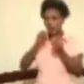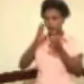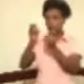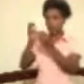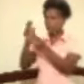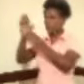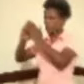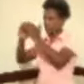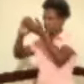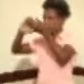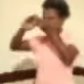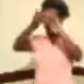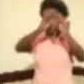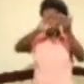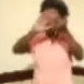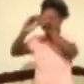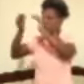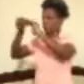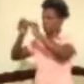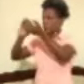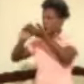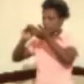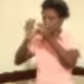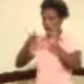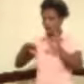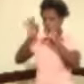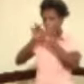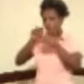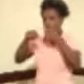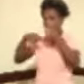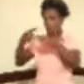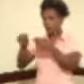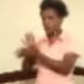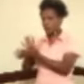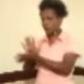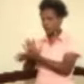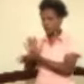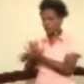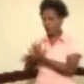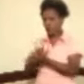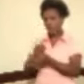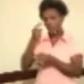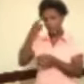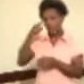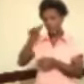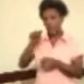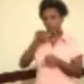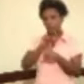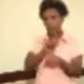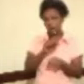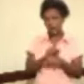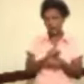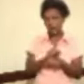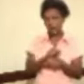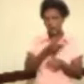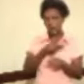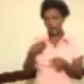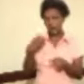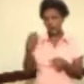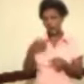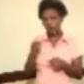côté des villes principales, si c'est des timounes qui vont à l'école, si mesdames y ont travail, etc. Qui donc, nous-mêmes, nous avons